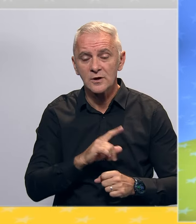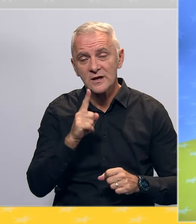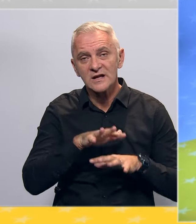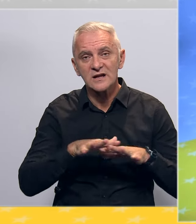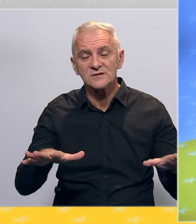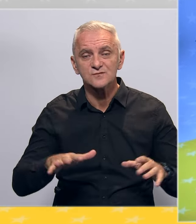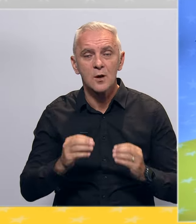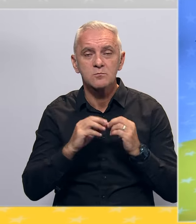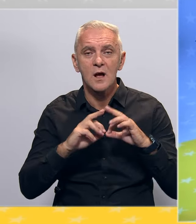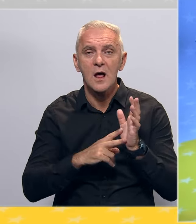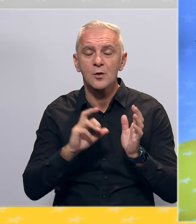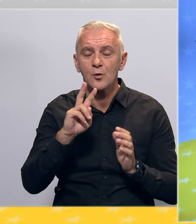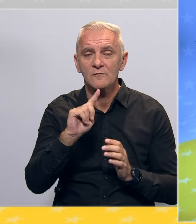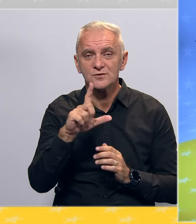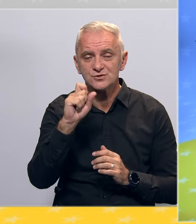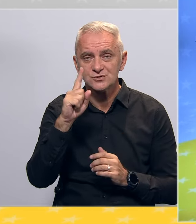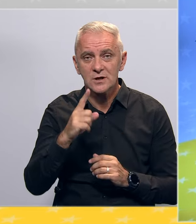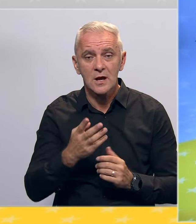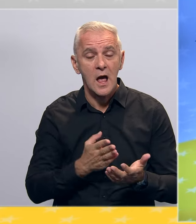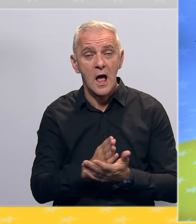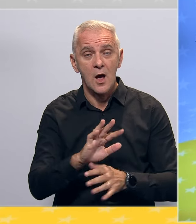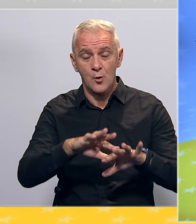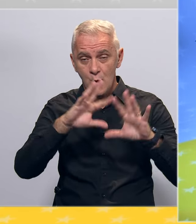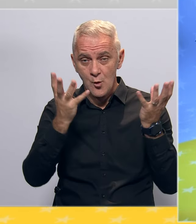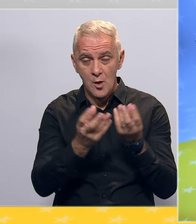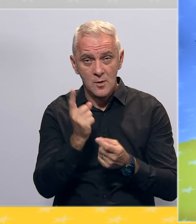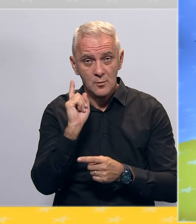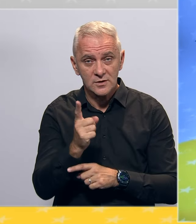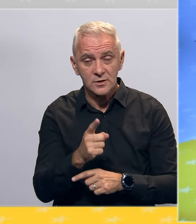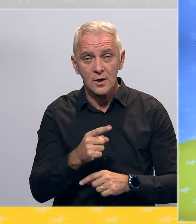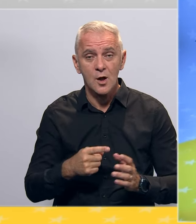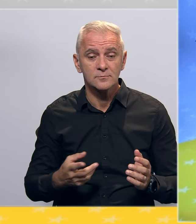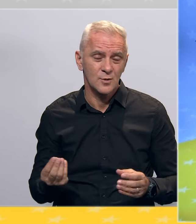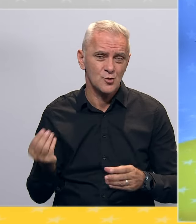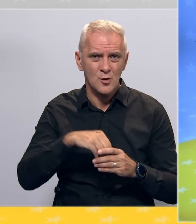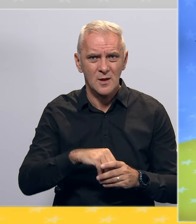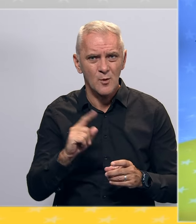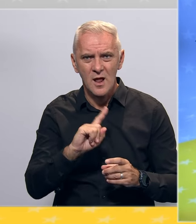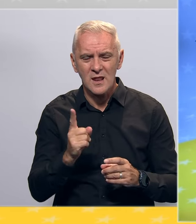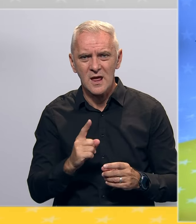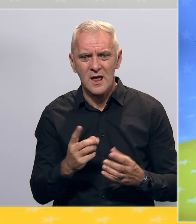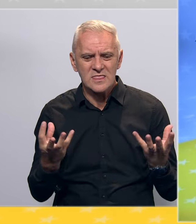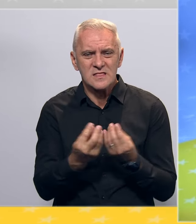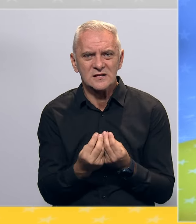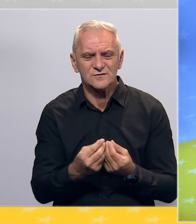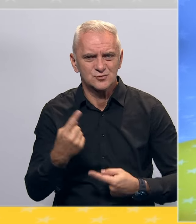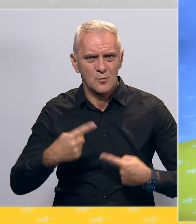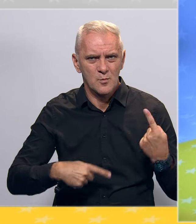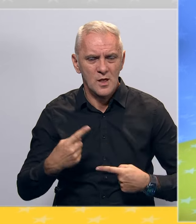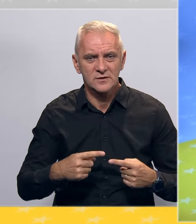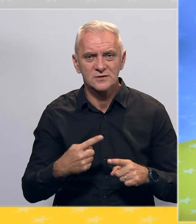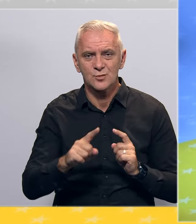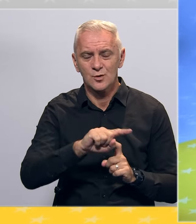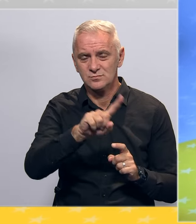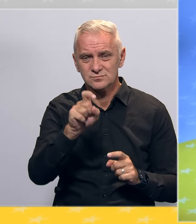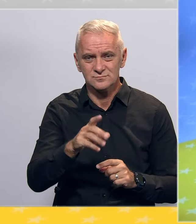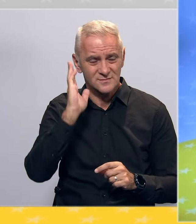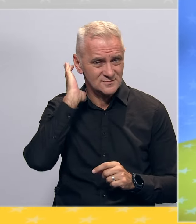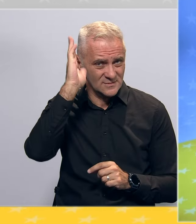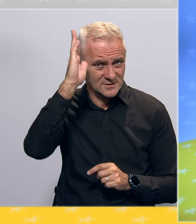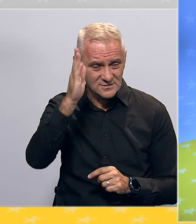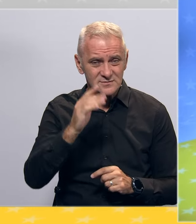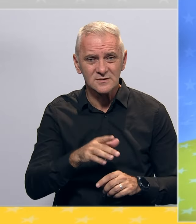Banovići. Ukoliko globalnim prijetnjama dodamo nejedinstvenost političkih aktera u Banovićima po pitanju perspektiva razvoja ove